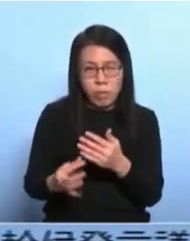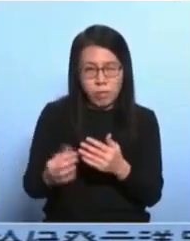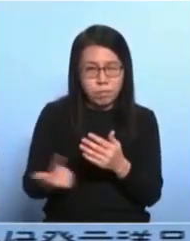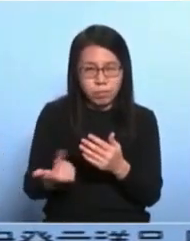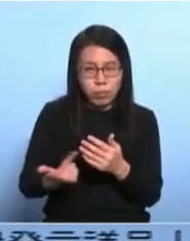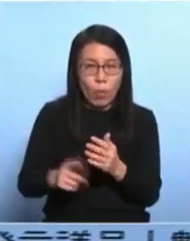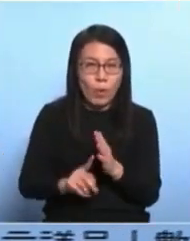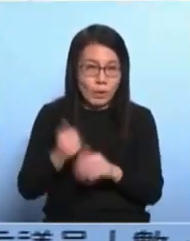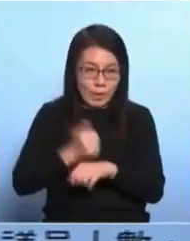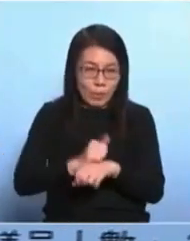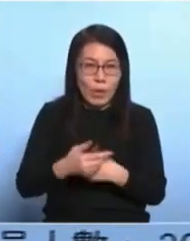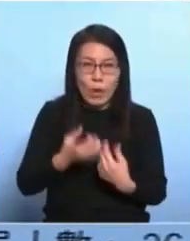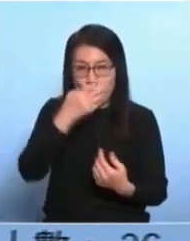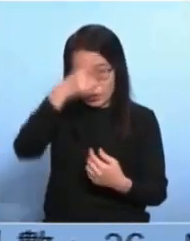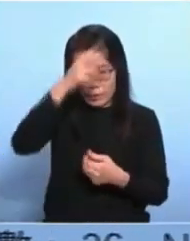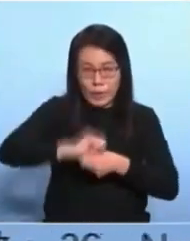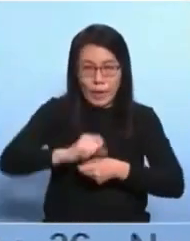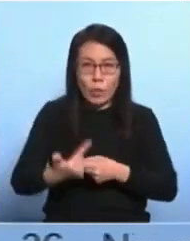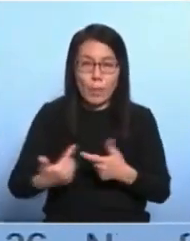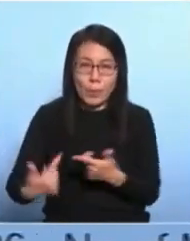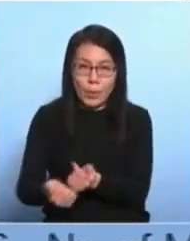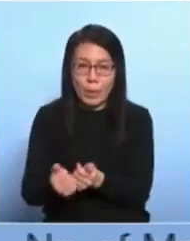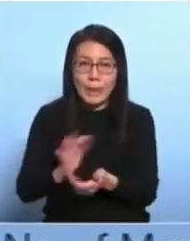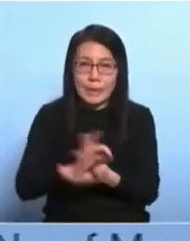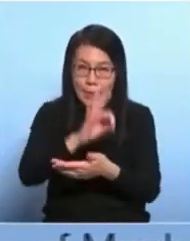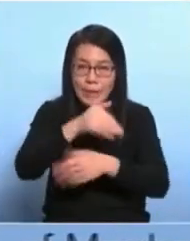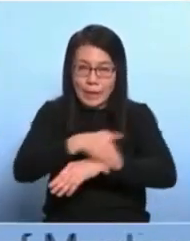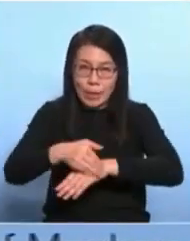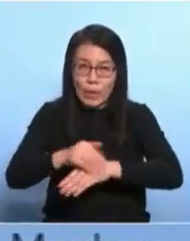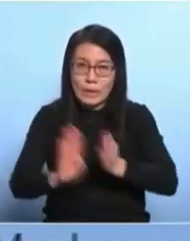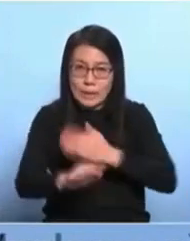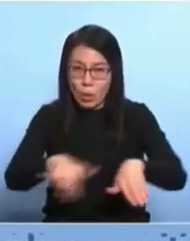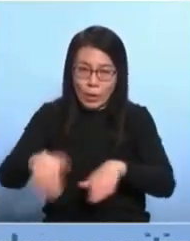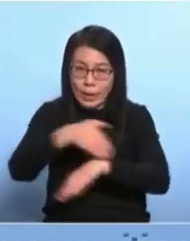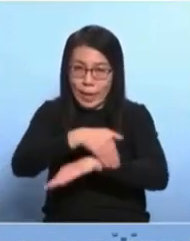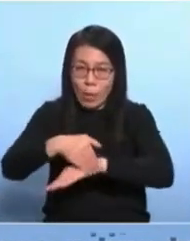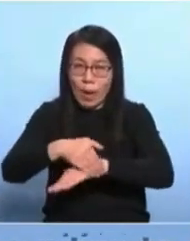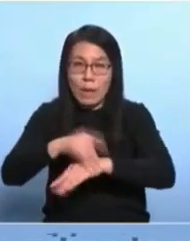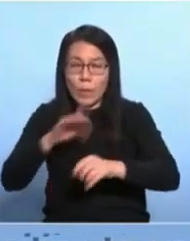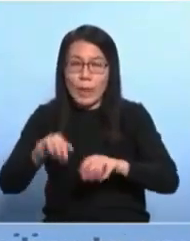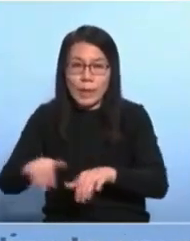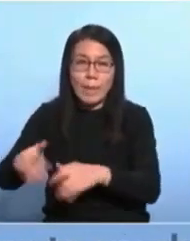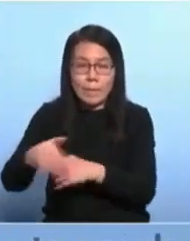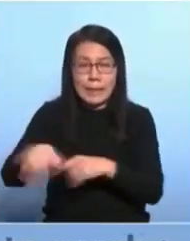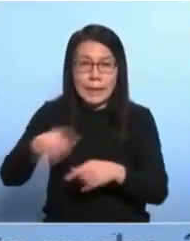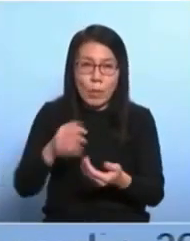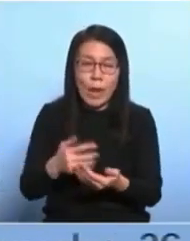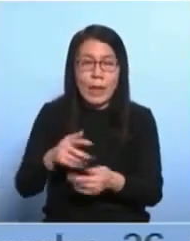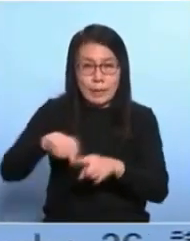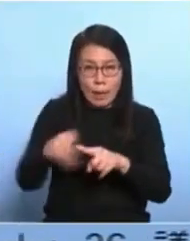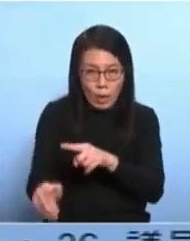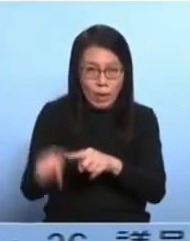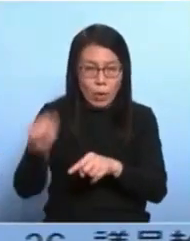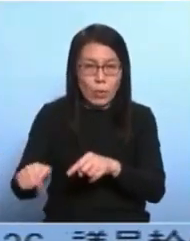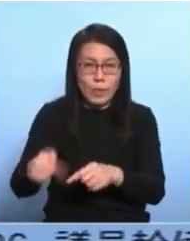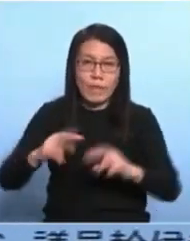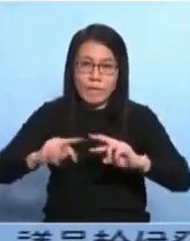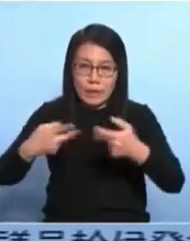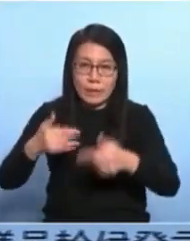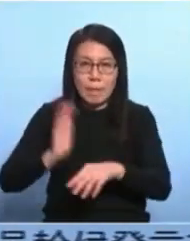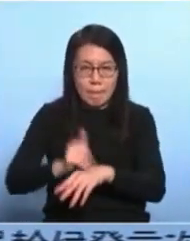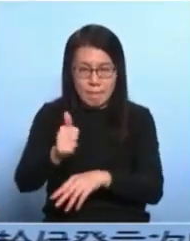我認為特區政府要加強配合三年計劃、前海規劃和橫琴規劃，致力在大灣區內發展香港的